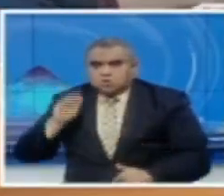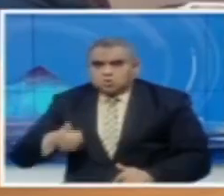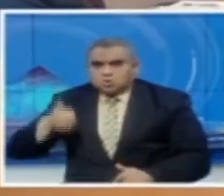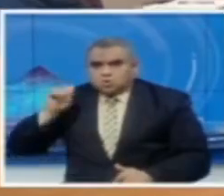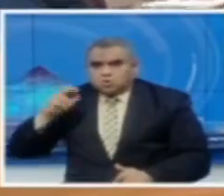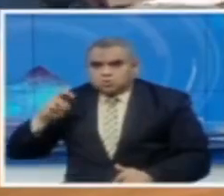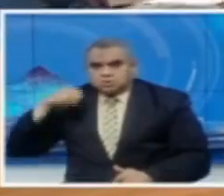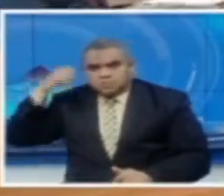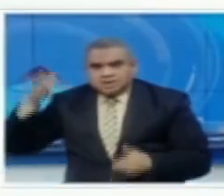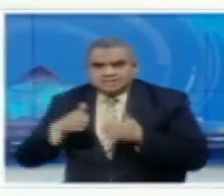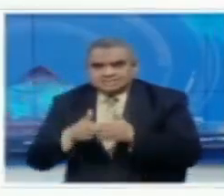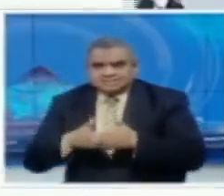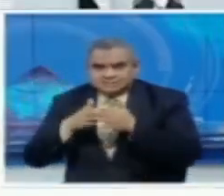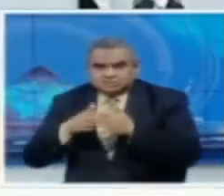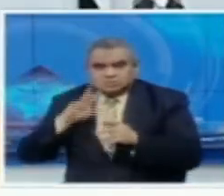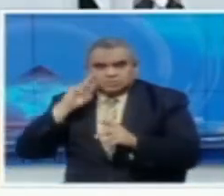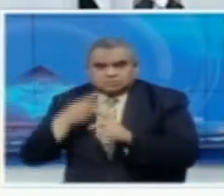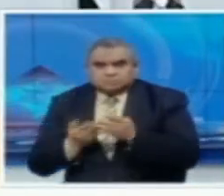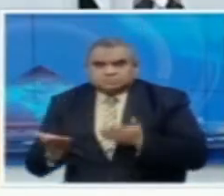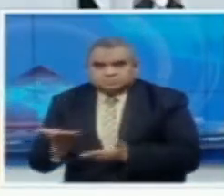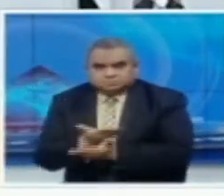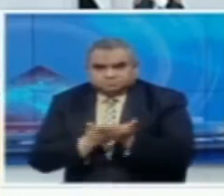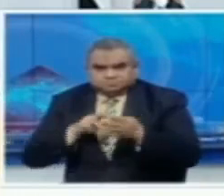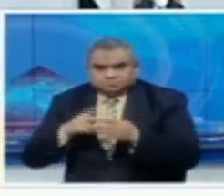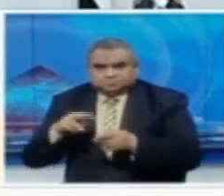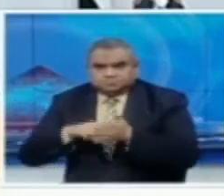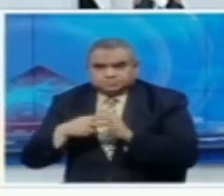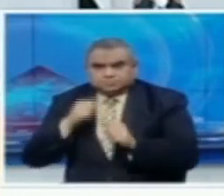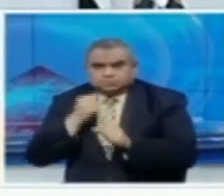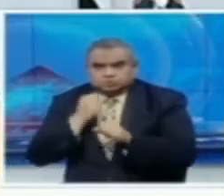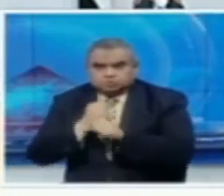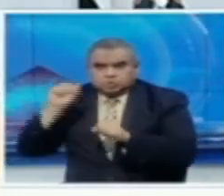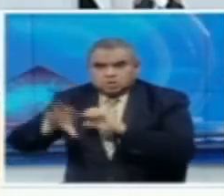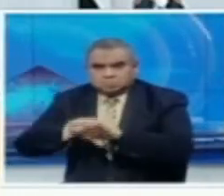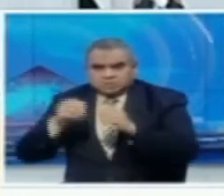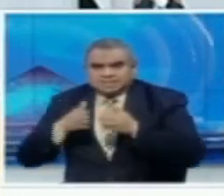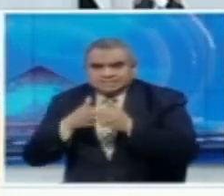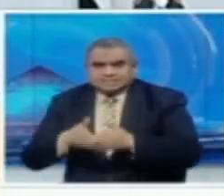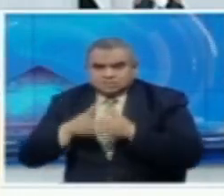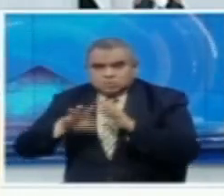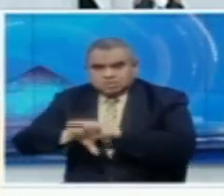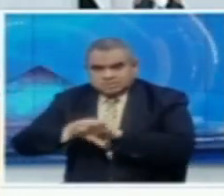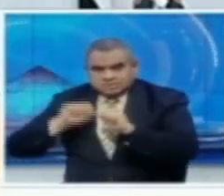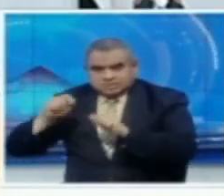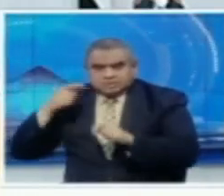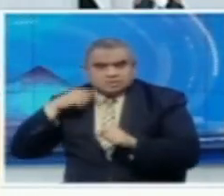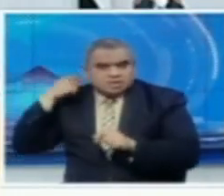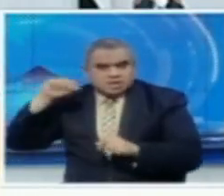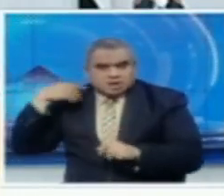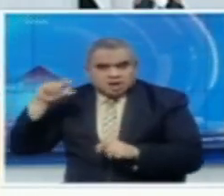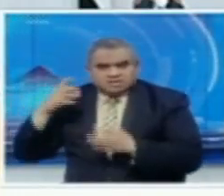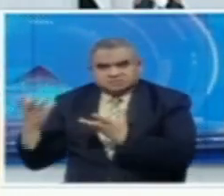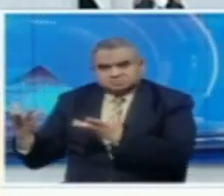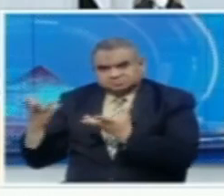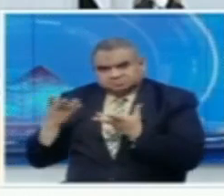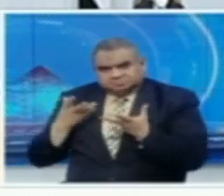قناة السويس. الاجتماع تناول متابعة نشاط هيئة قناة السويس، وقد اطلع السيد الرئيس في هذا